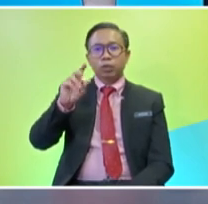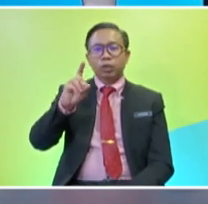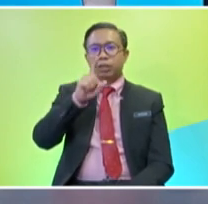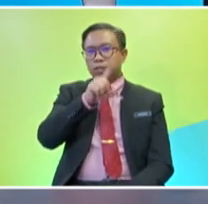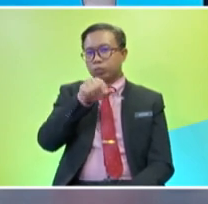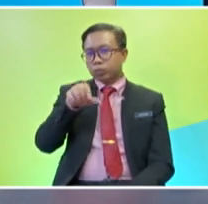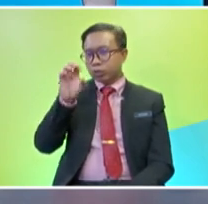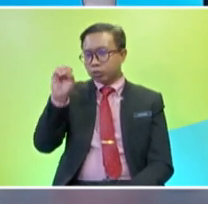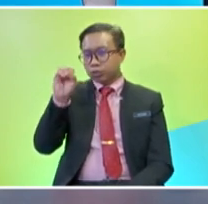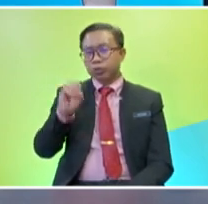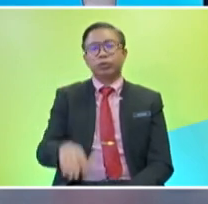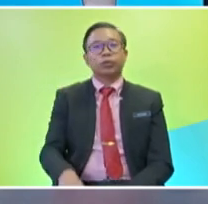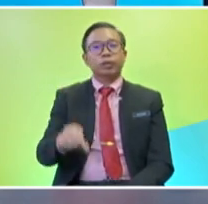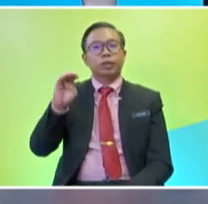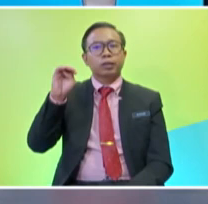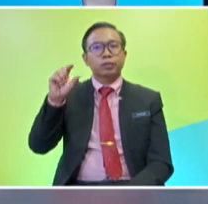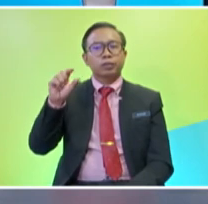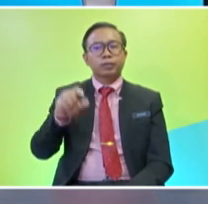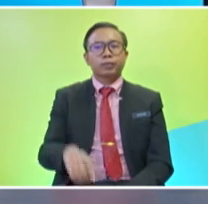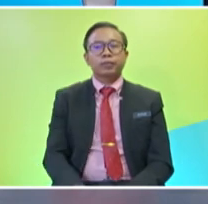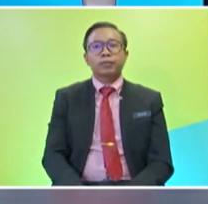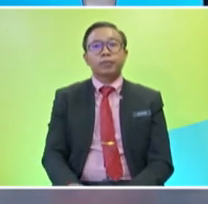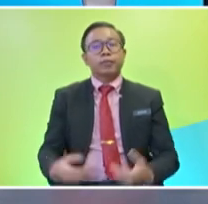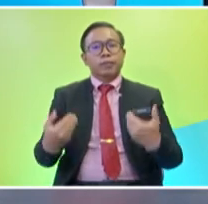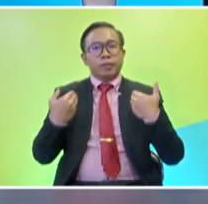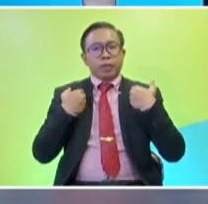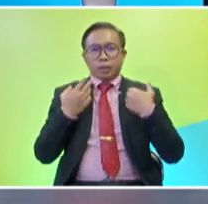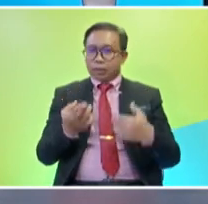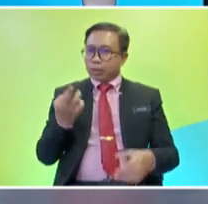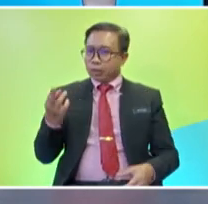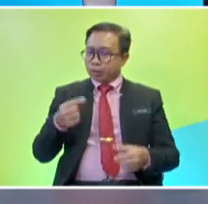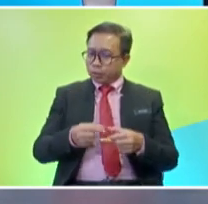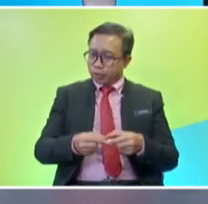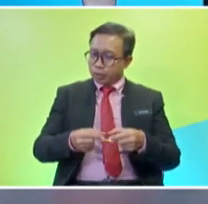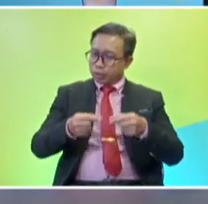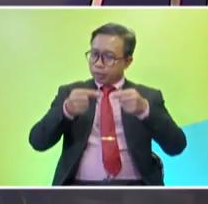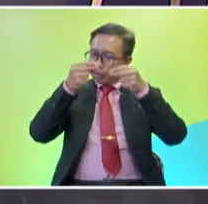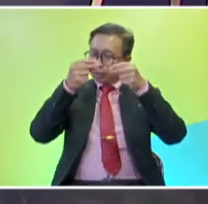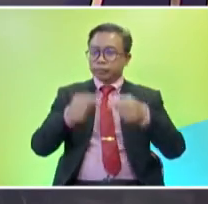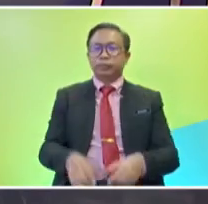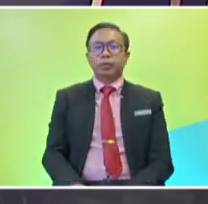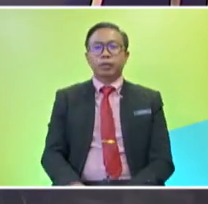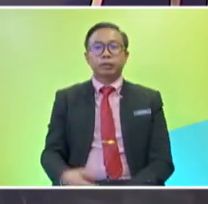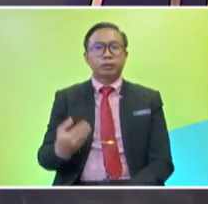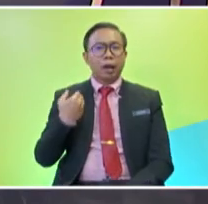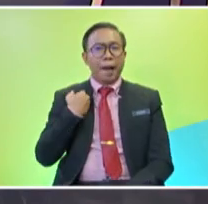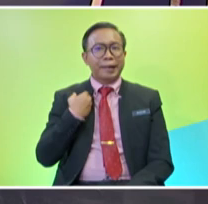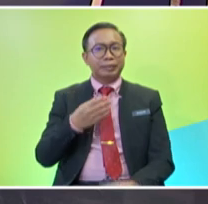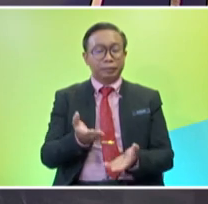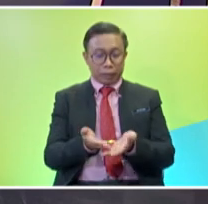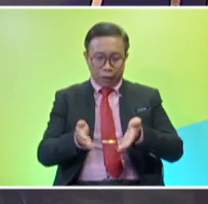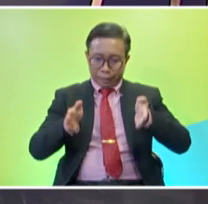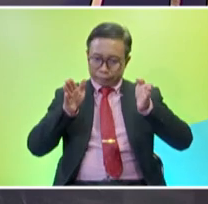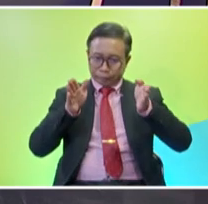potensi mite padu dan kita aduk ada silinder penyuka Oke kita ada Bika